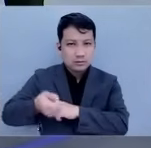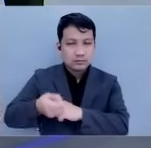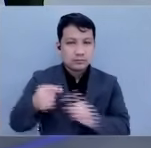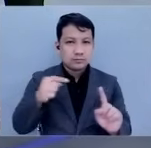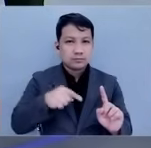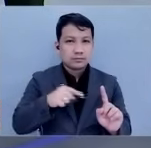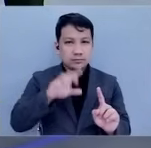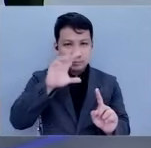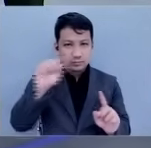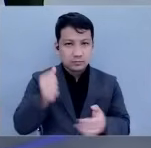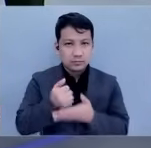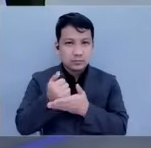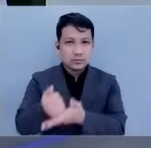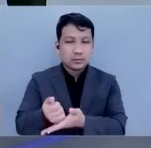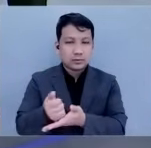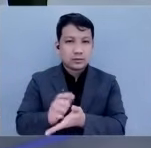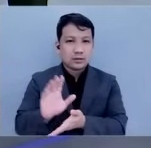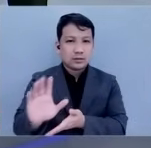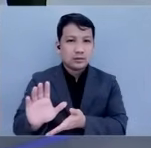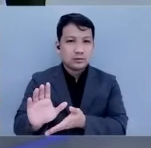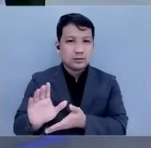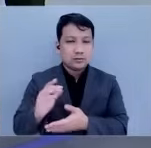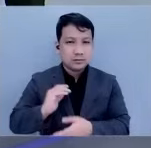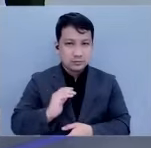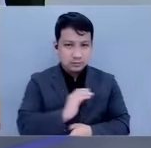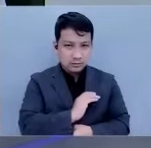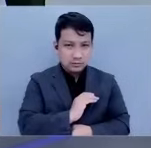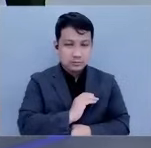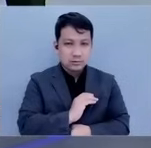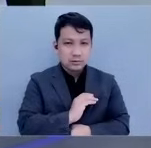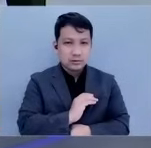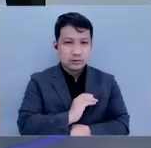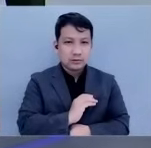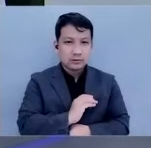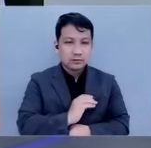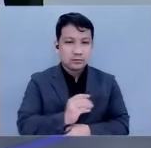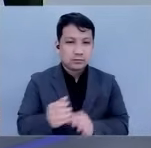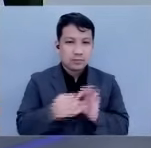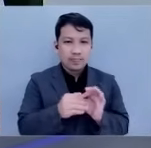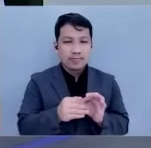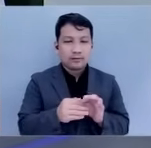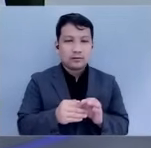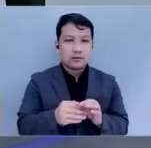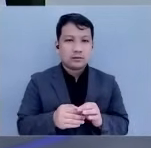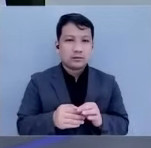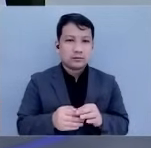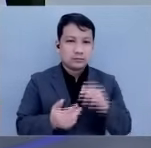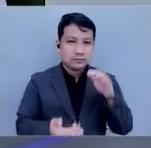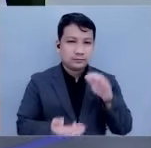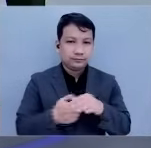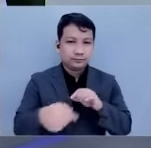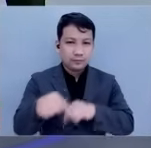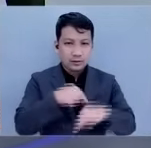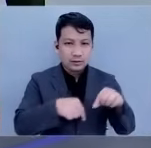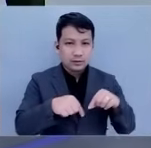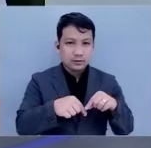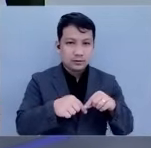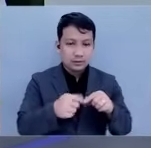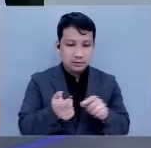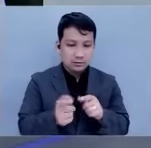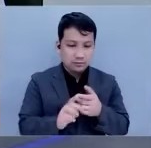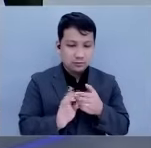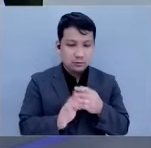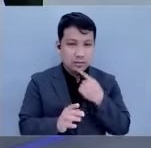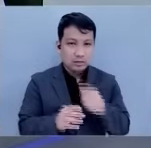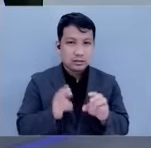mga tumuro kay De Lima sa mga congressional hearings. Dalawang araw matapos niyan, nag-retract o umatras din si